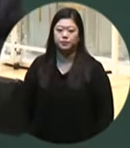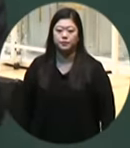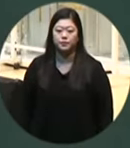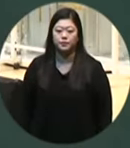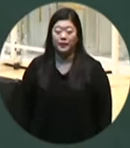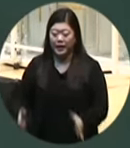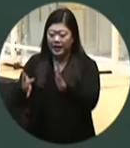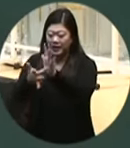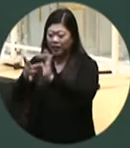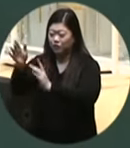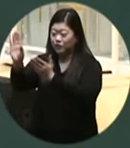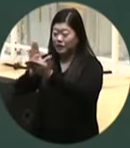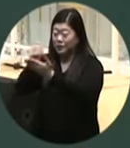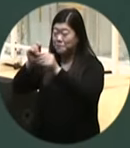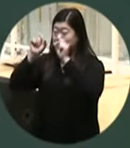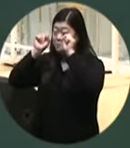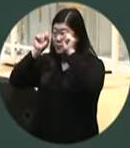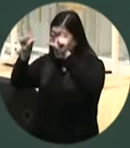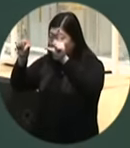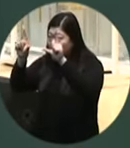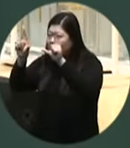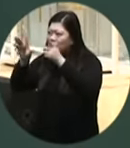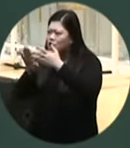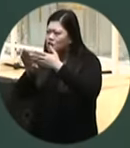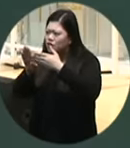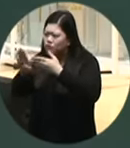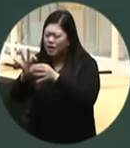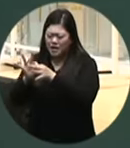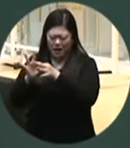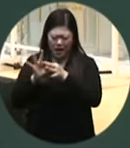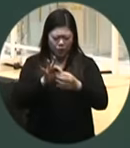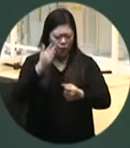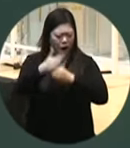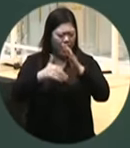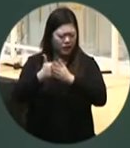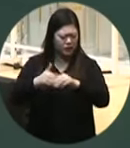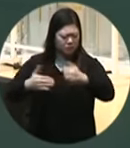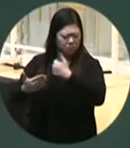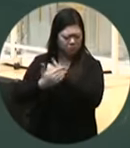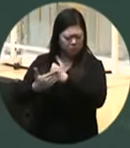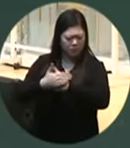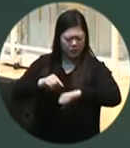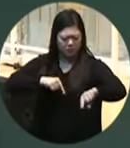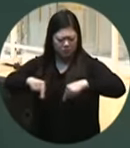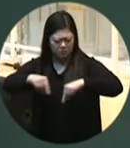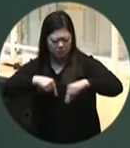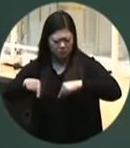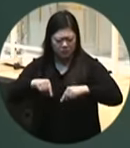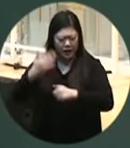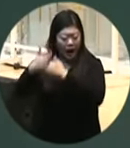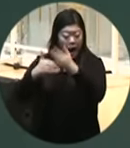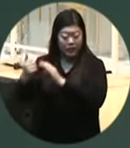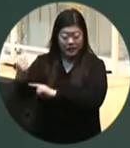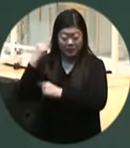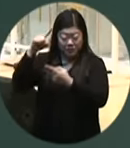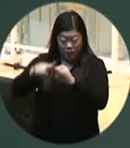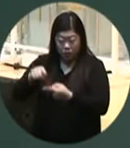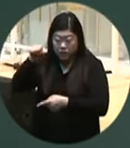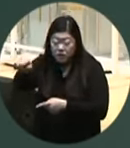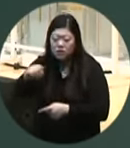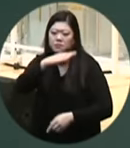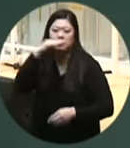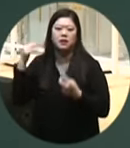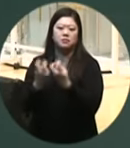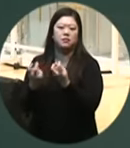날로부터 지금까지 여러분이 마지막 때까지 계속 하나님 역사에 나는 거죠. 그거 보는 방법이라고 말해요. And the moment you know Christ and